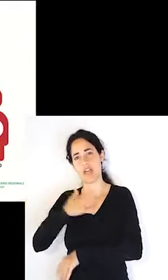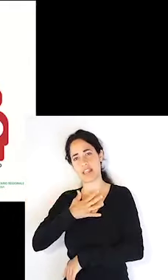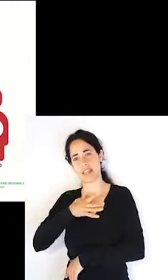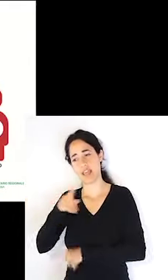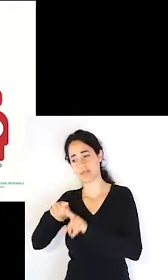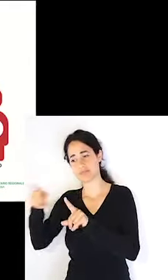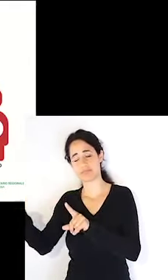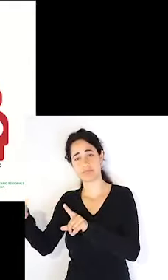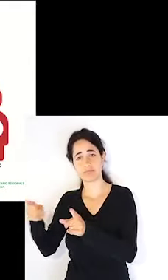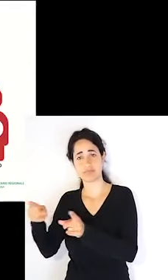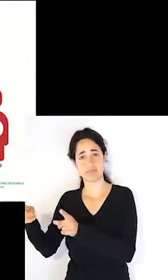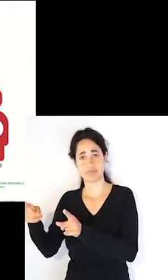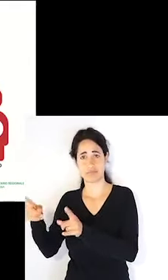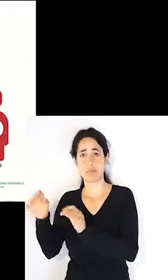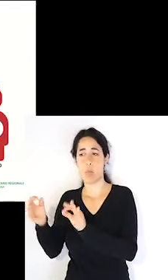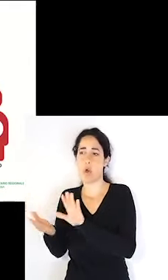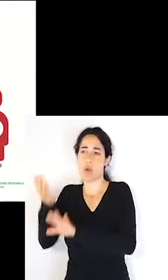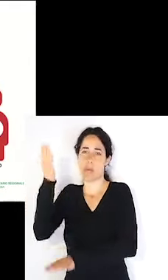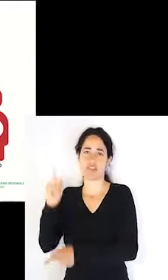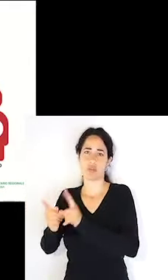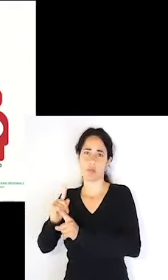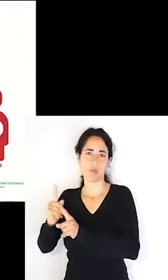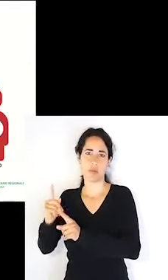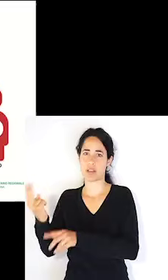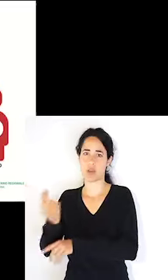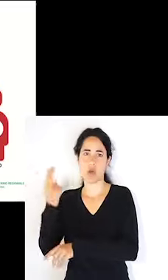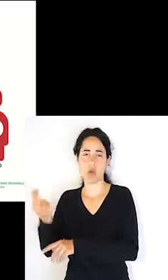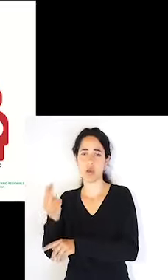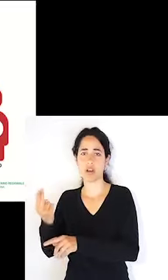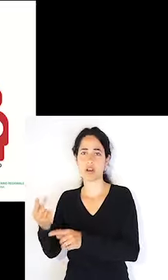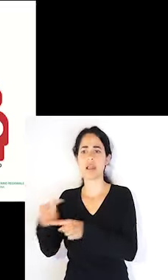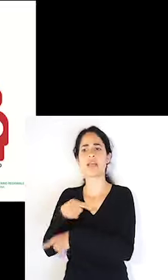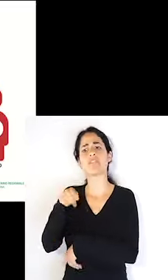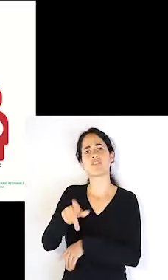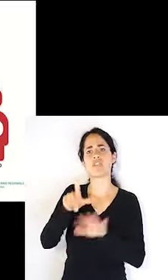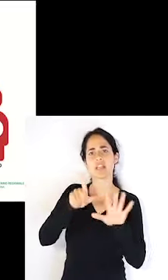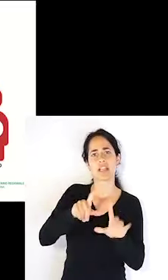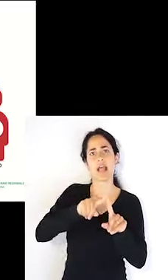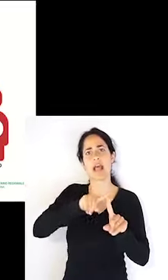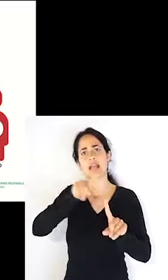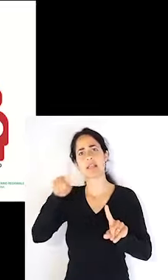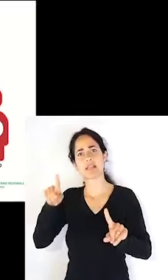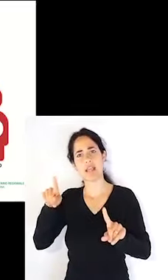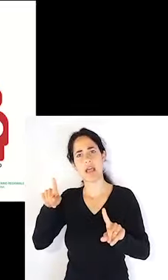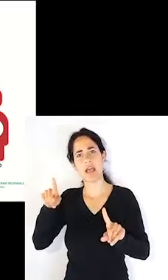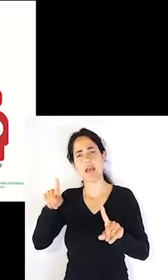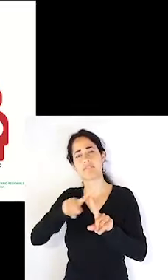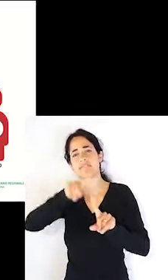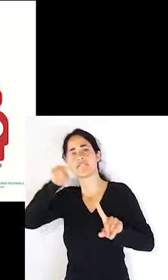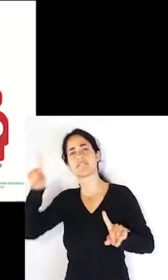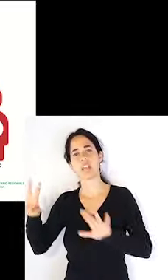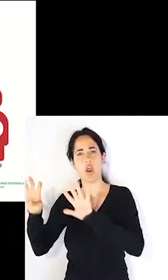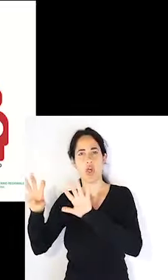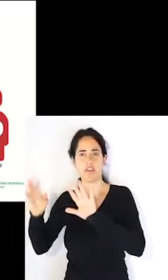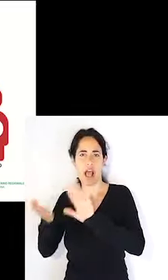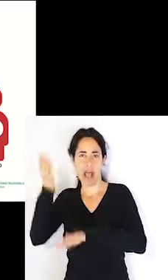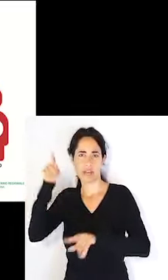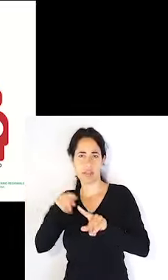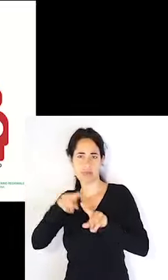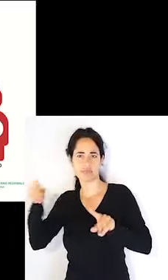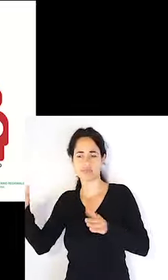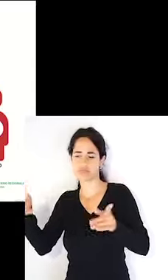89 anni, ma diciamo che dai 70 ai ultra novantenni è